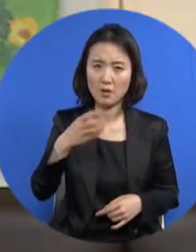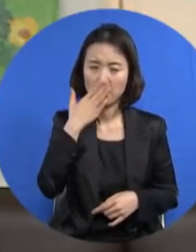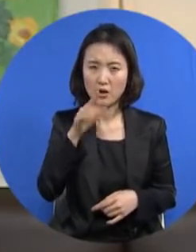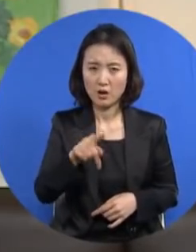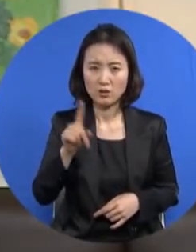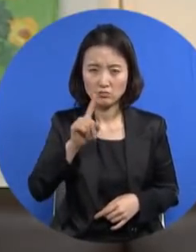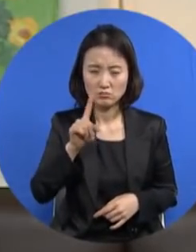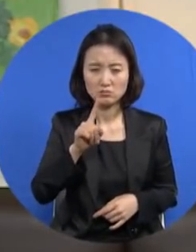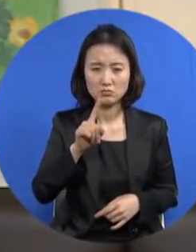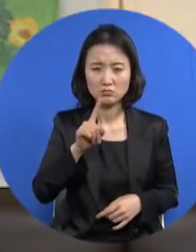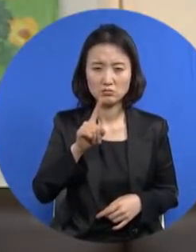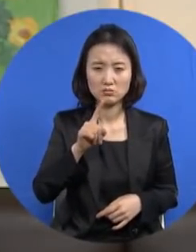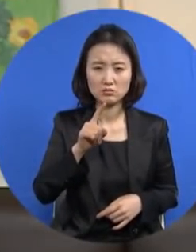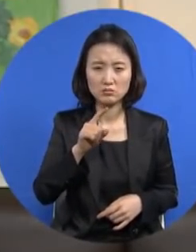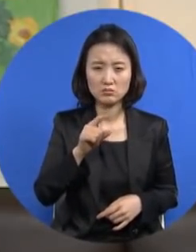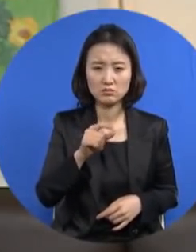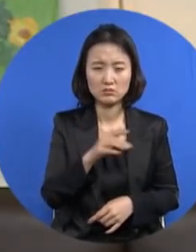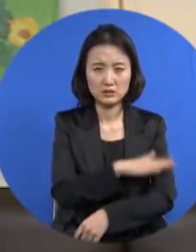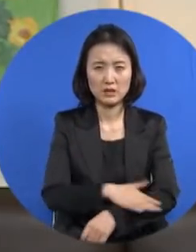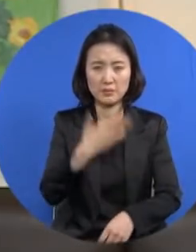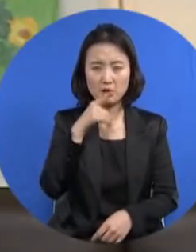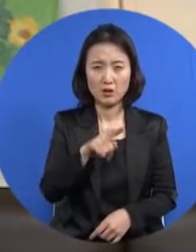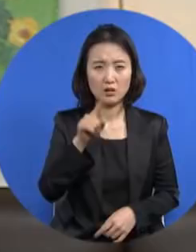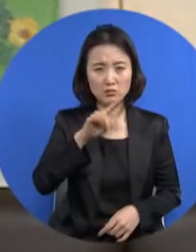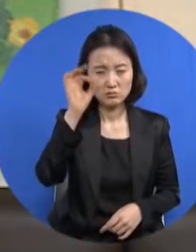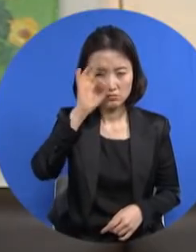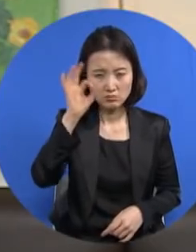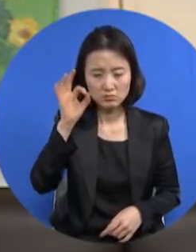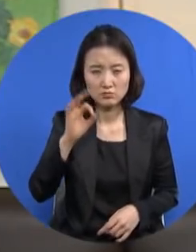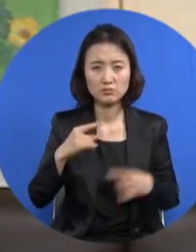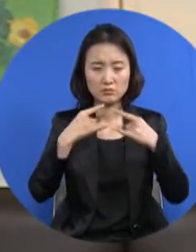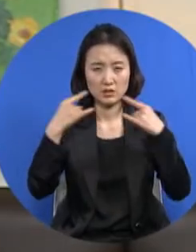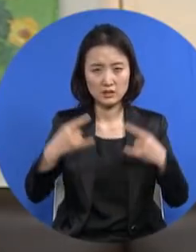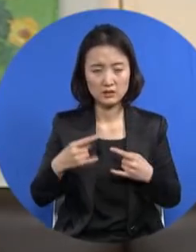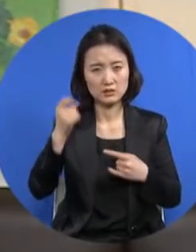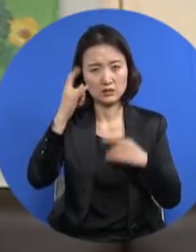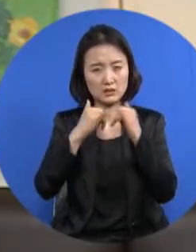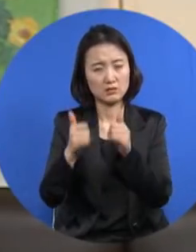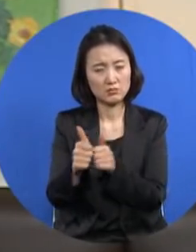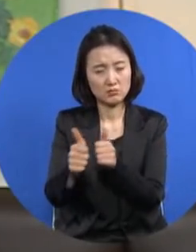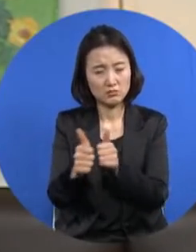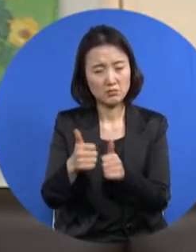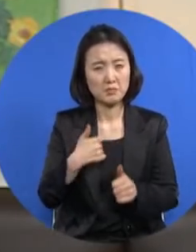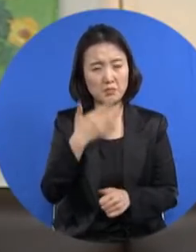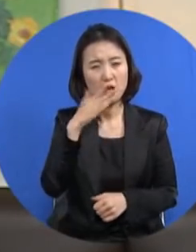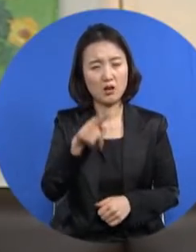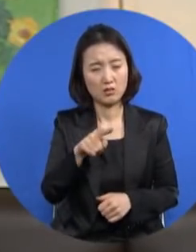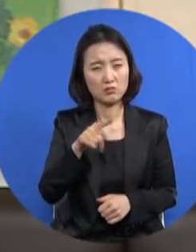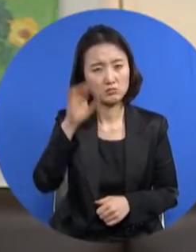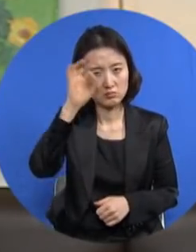같다고, 제가 제일 잘할 수 있는 있을 것 같다고, 프랑스 인재들하고 비교해서는요. 그리고 그